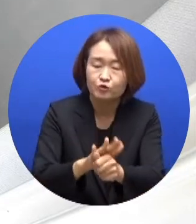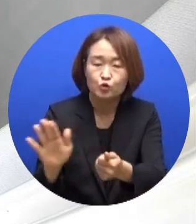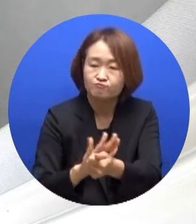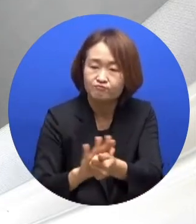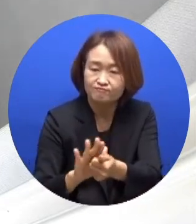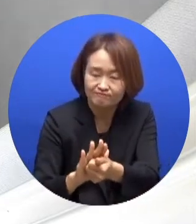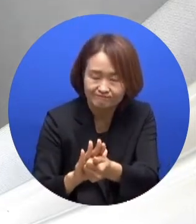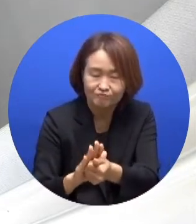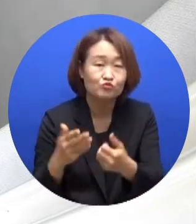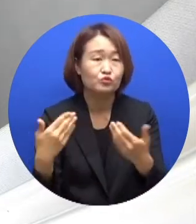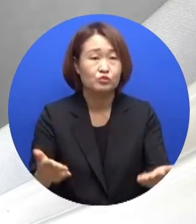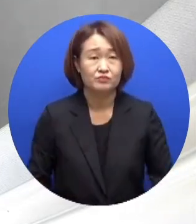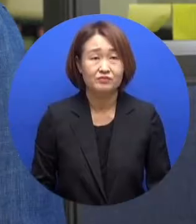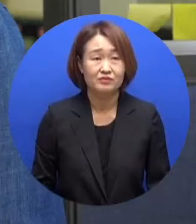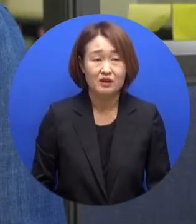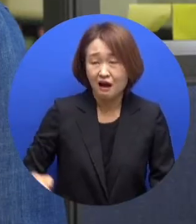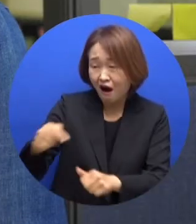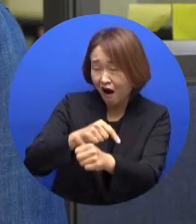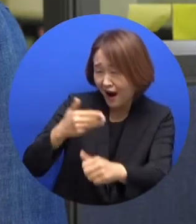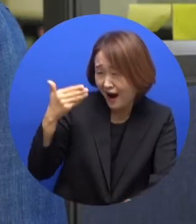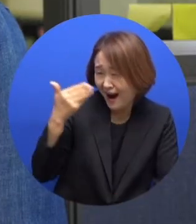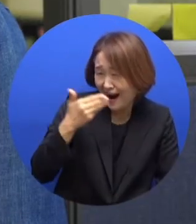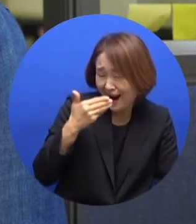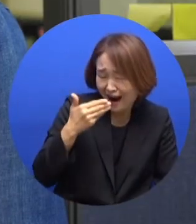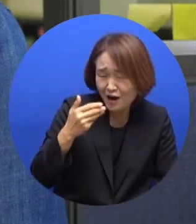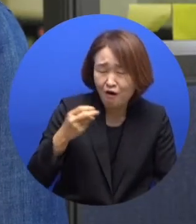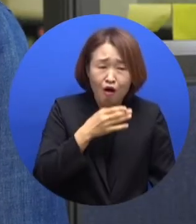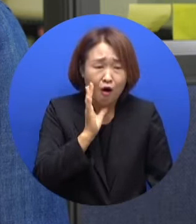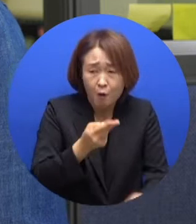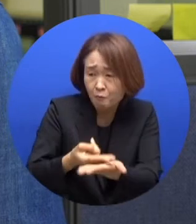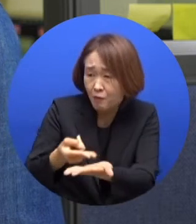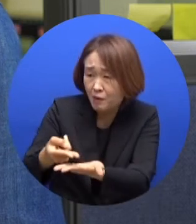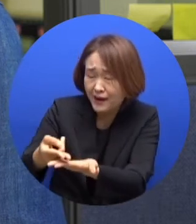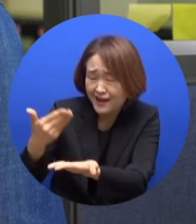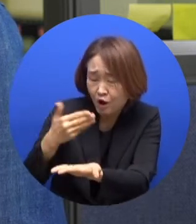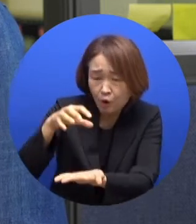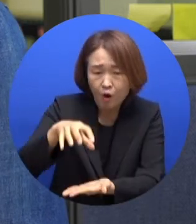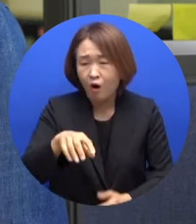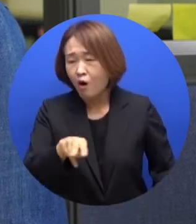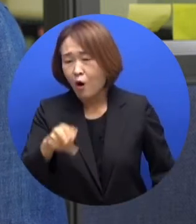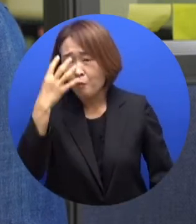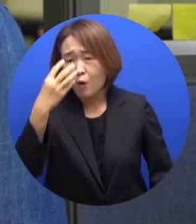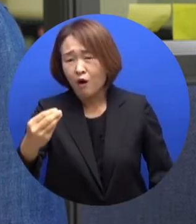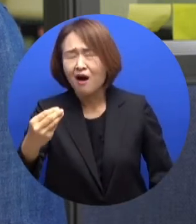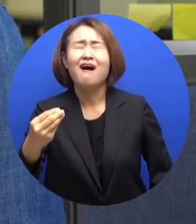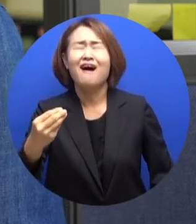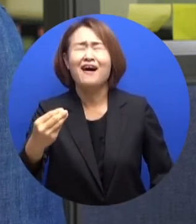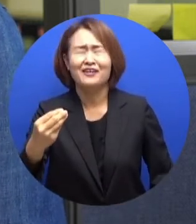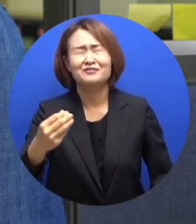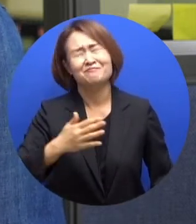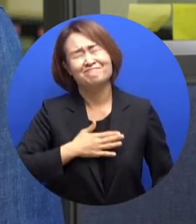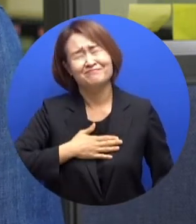동시에 제공합니다. 환경이 쾌적해지고 깨끗해져서 특히 노인분들이 막 이렇게 깔끔한데 누워 계시는 모습을 딱 보고 나올